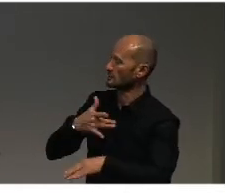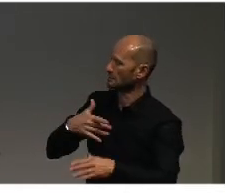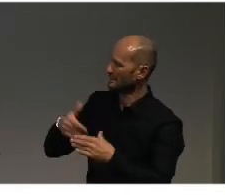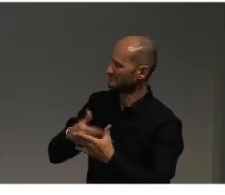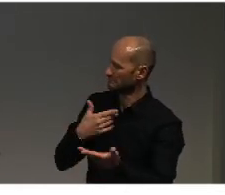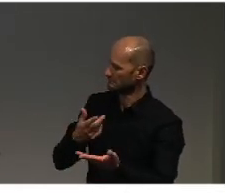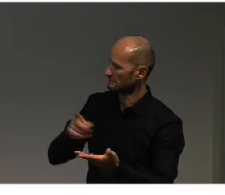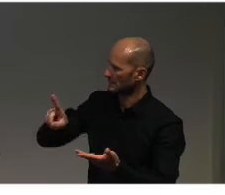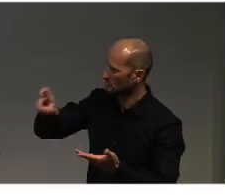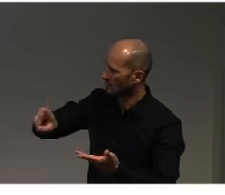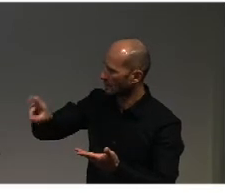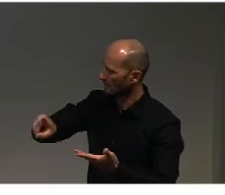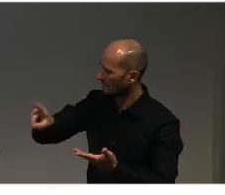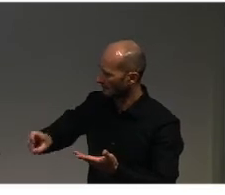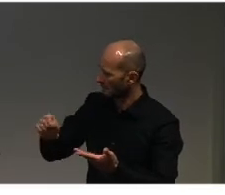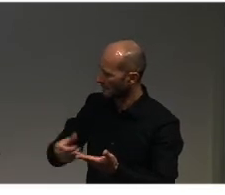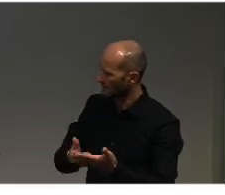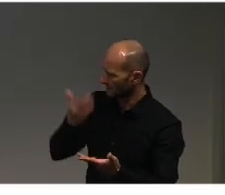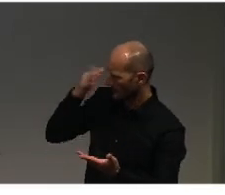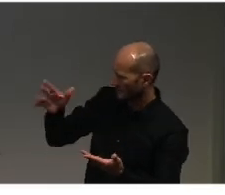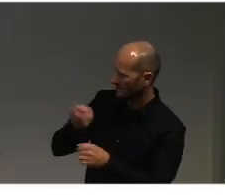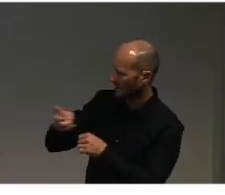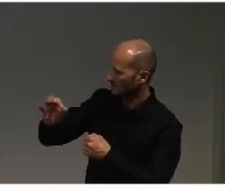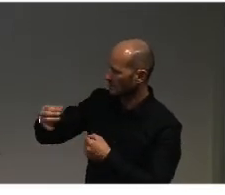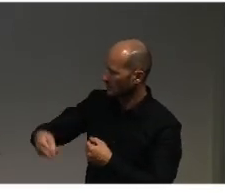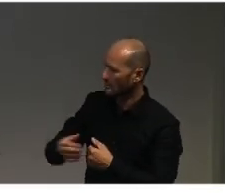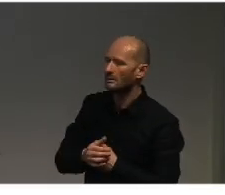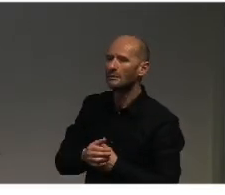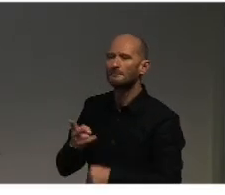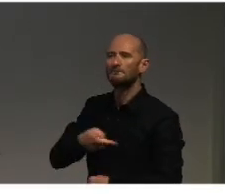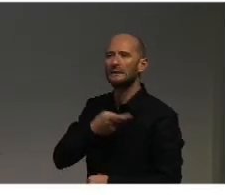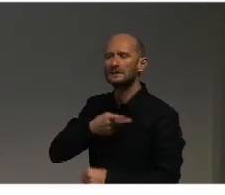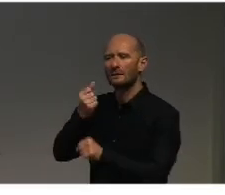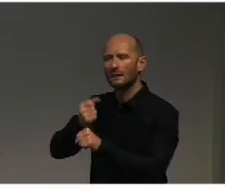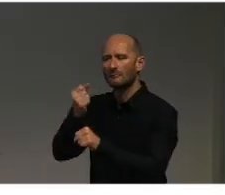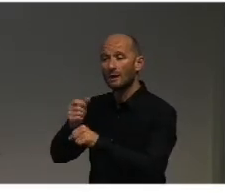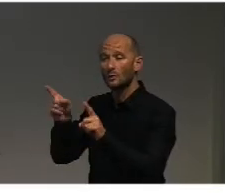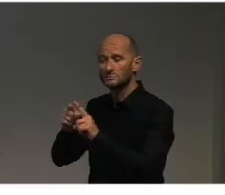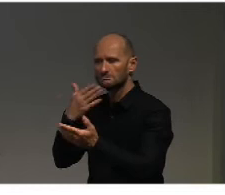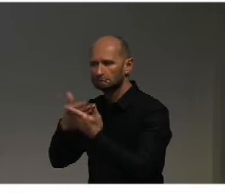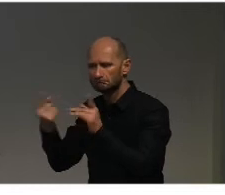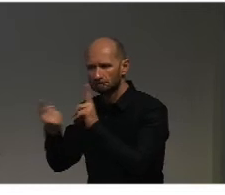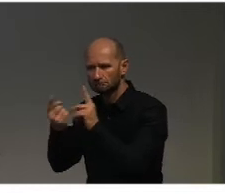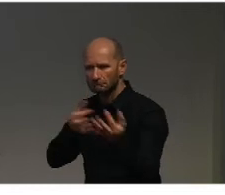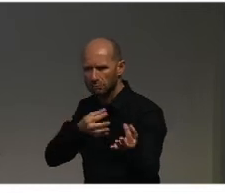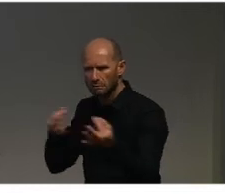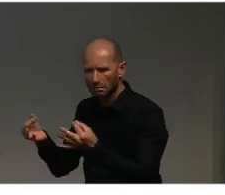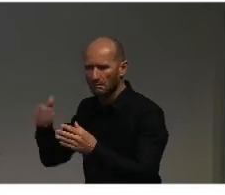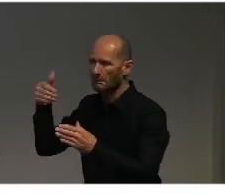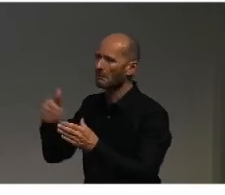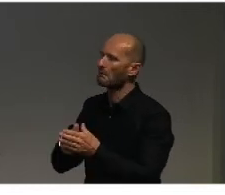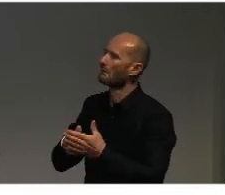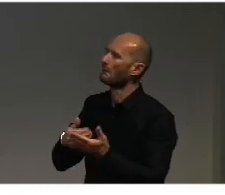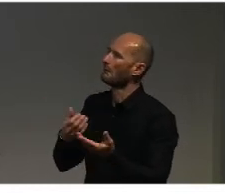les visites des médecins du travail qui, on va dire, confèrent dans les dossiers